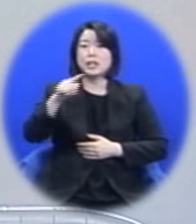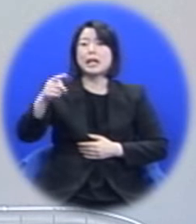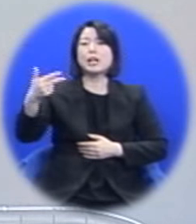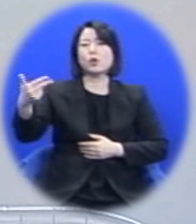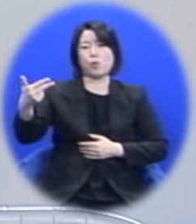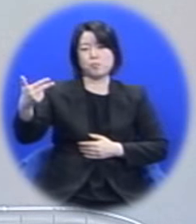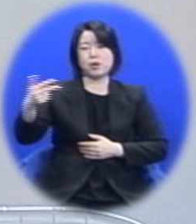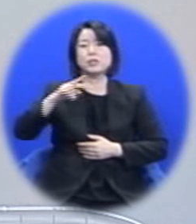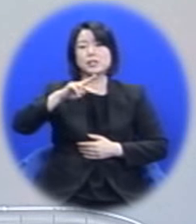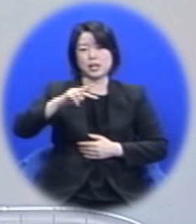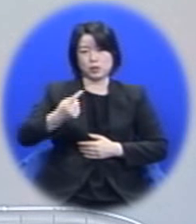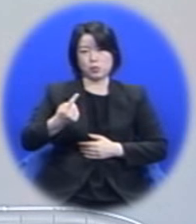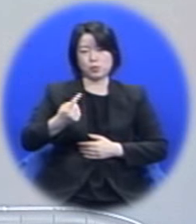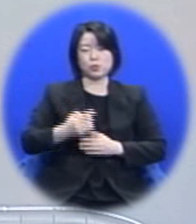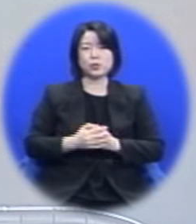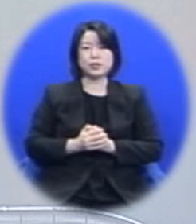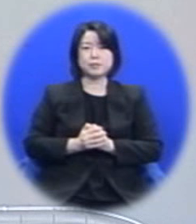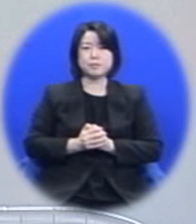일곱 번이라도